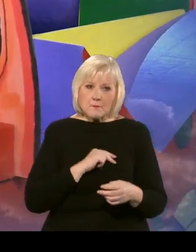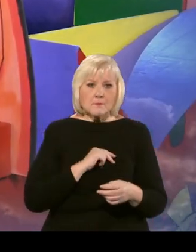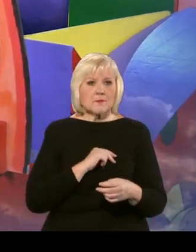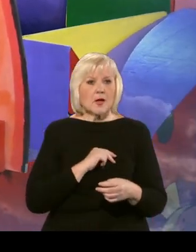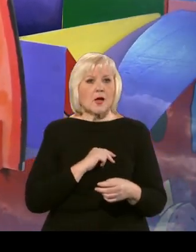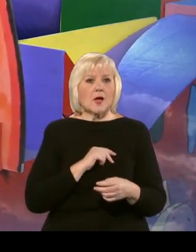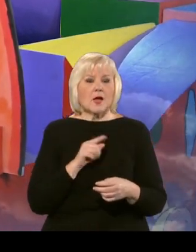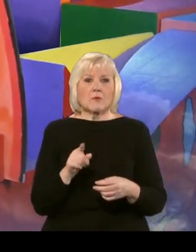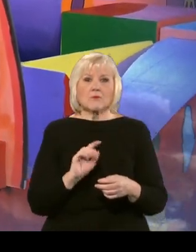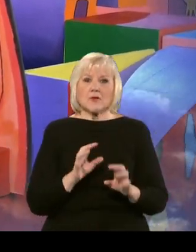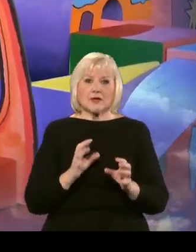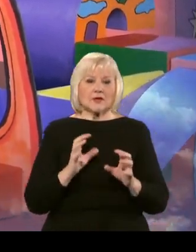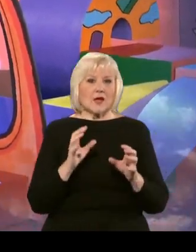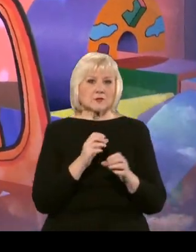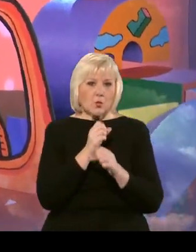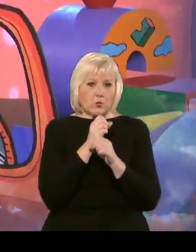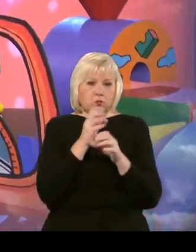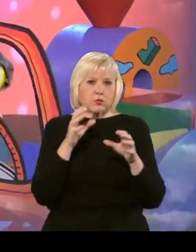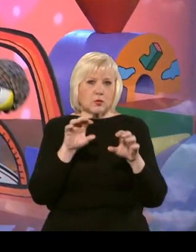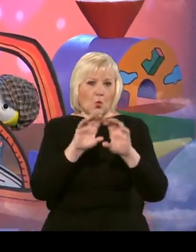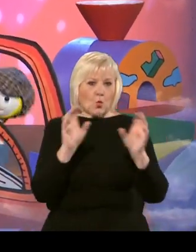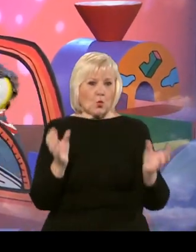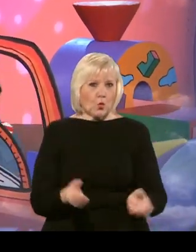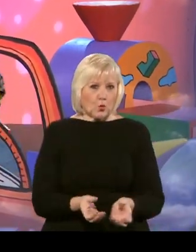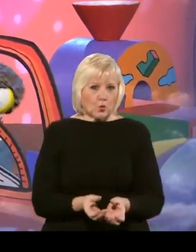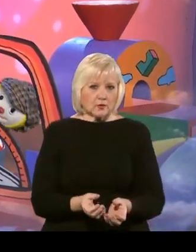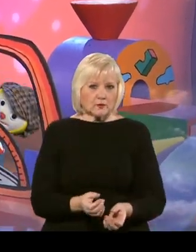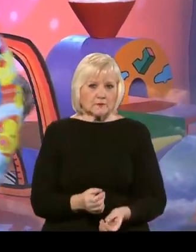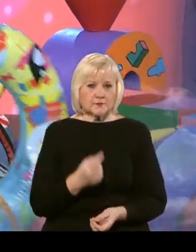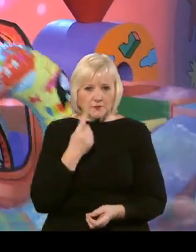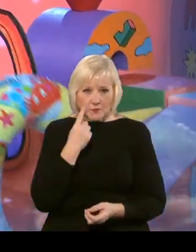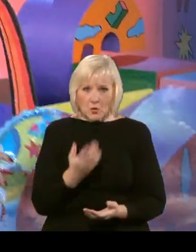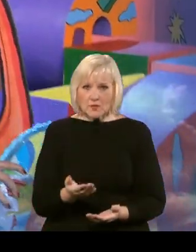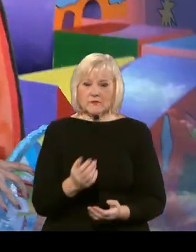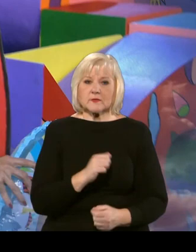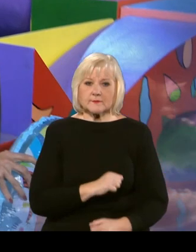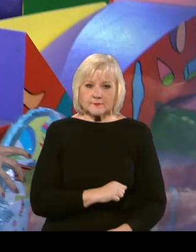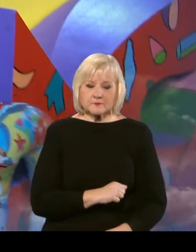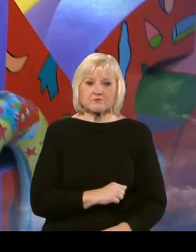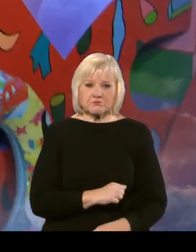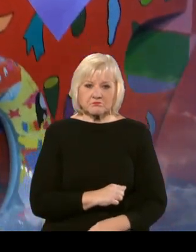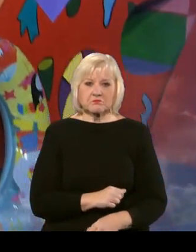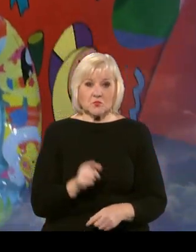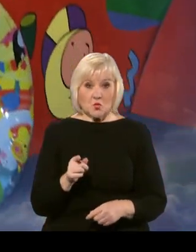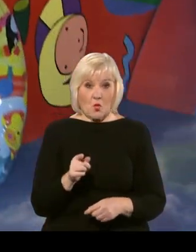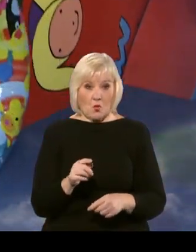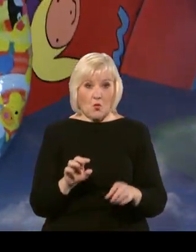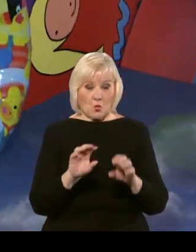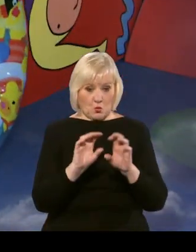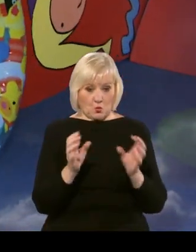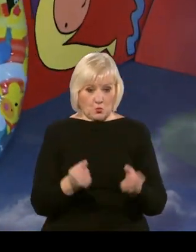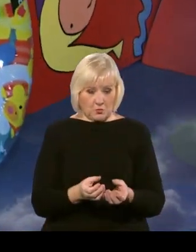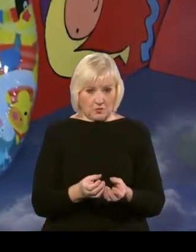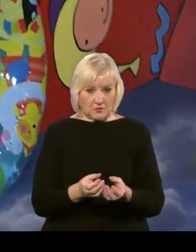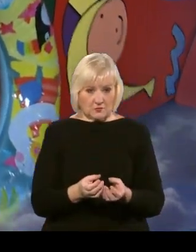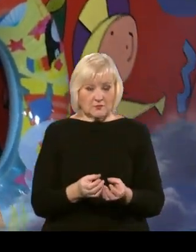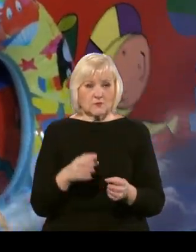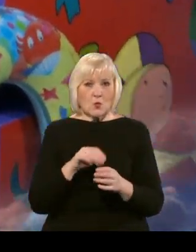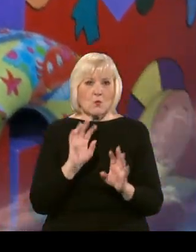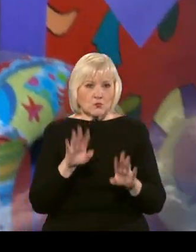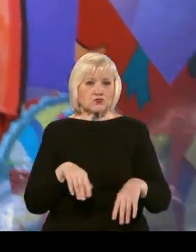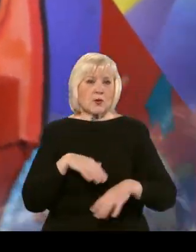úžasný nafukovací kruh, podívejte se. S takovým kruhem budete moc i